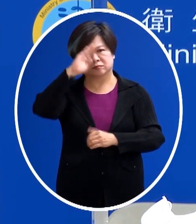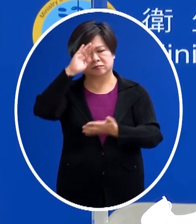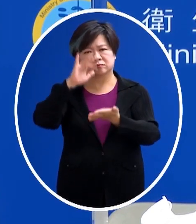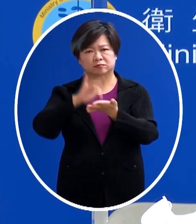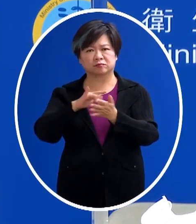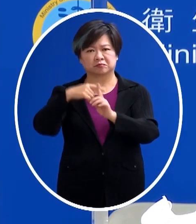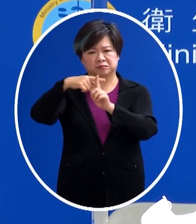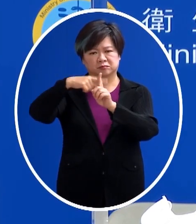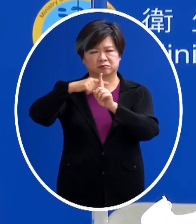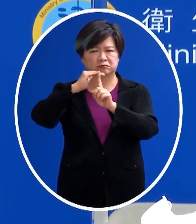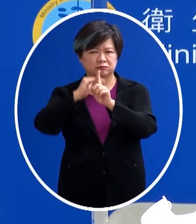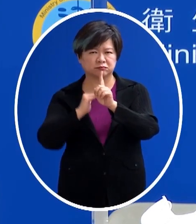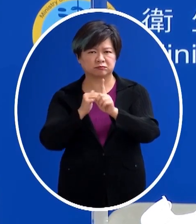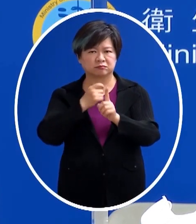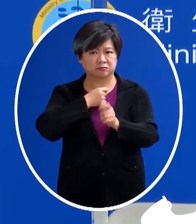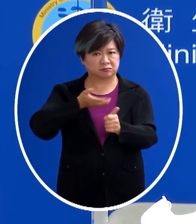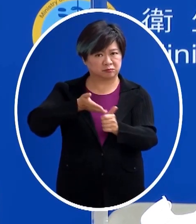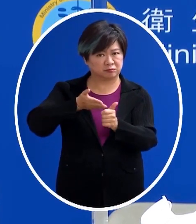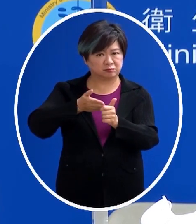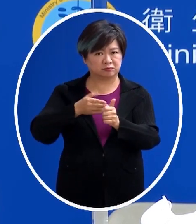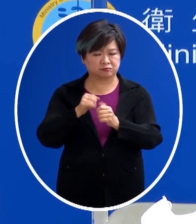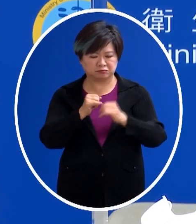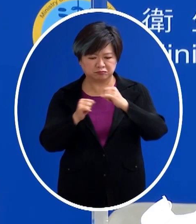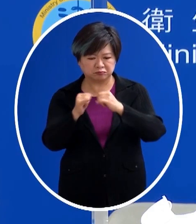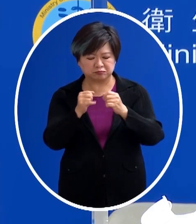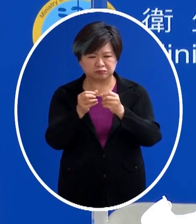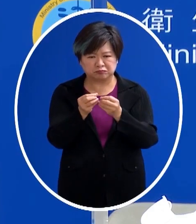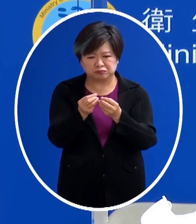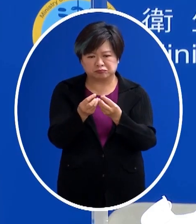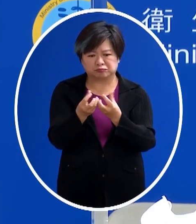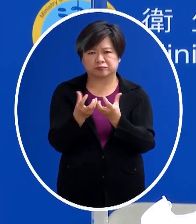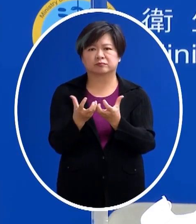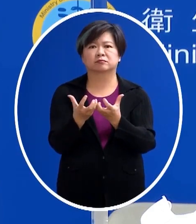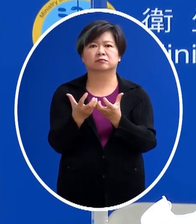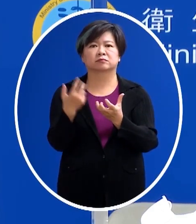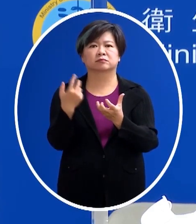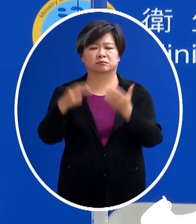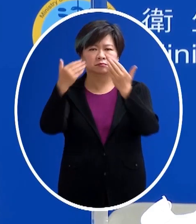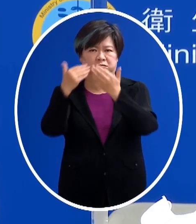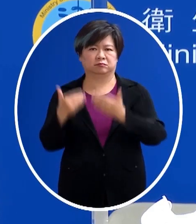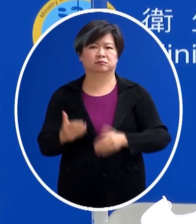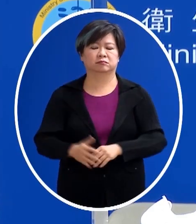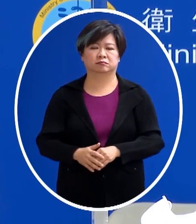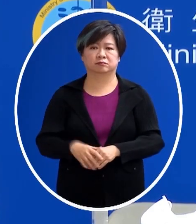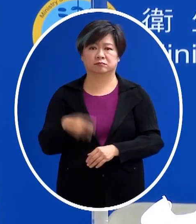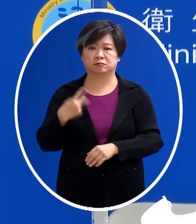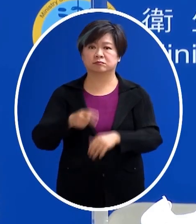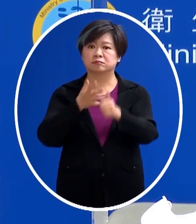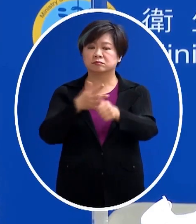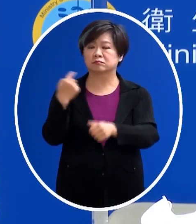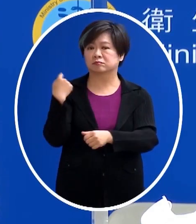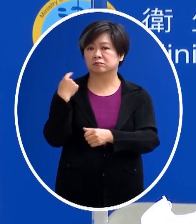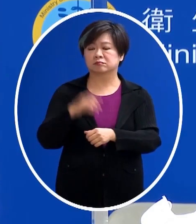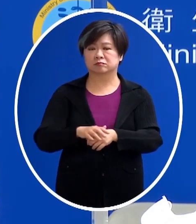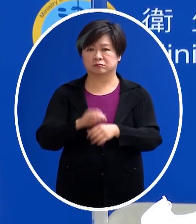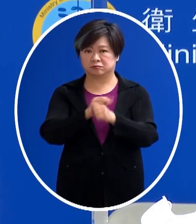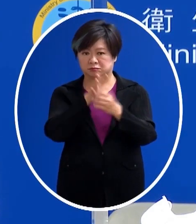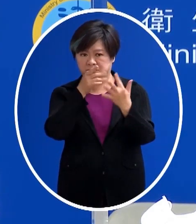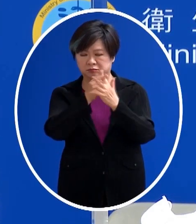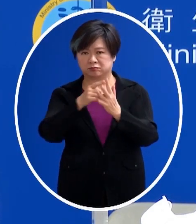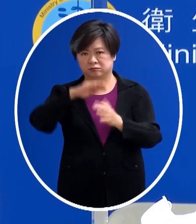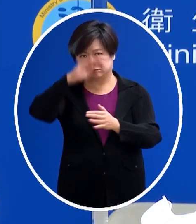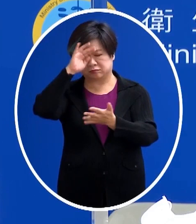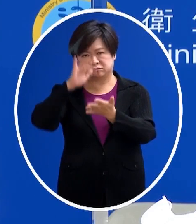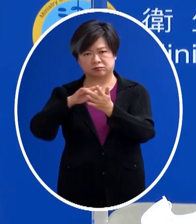时候，而且要做病毒培养啊，培养出来的时候才能做比对。 那想请问一下，我们昨天的确诊者当中的话，他的病毒量